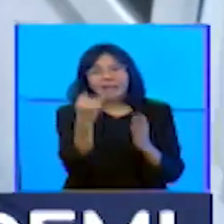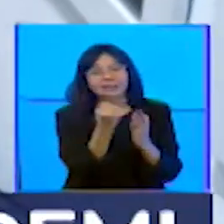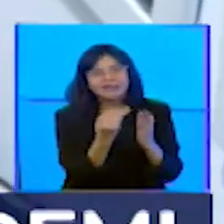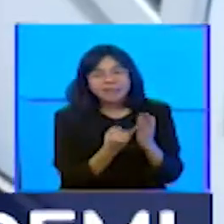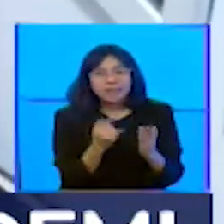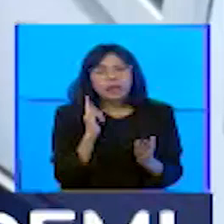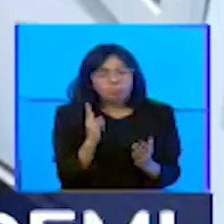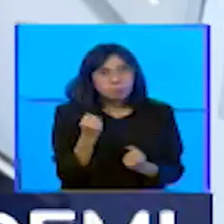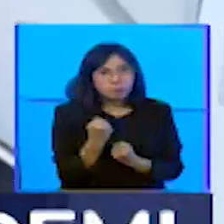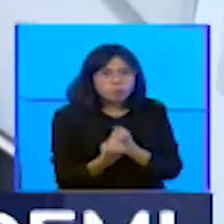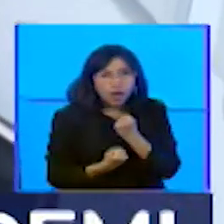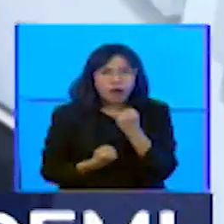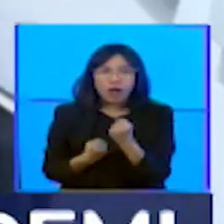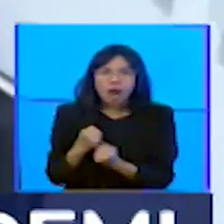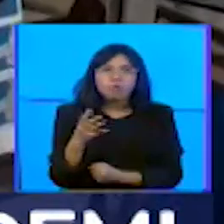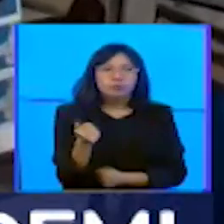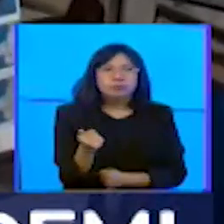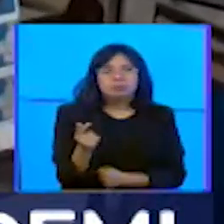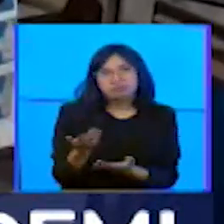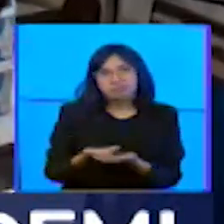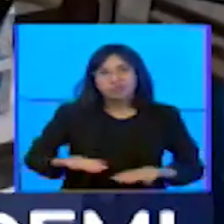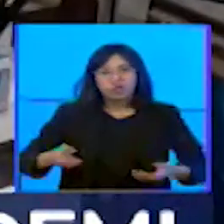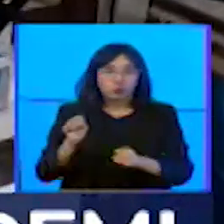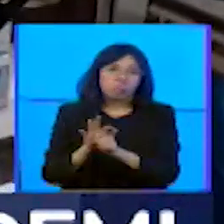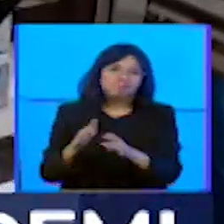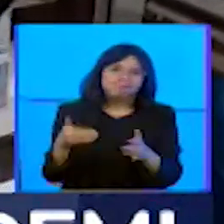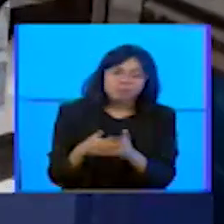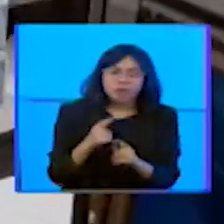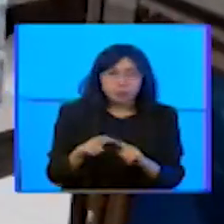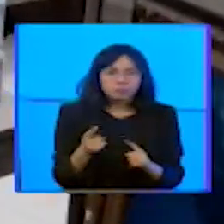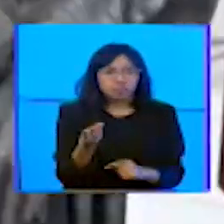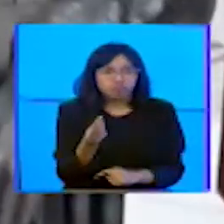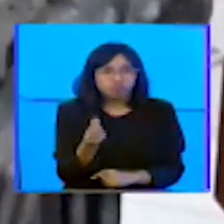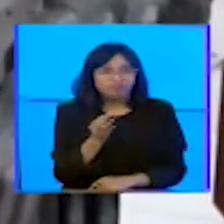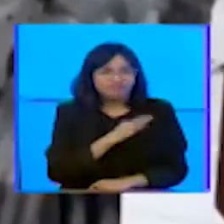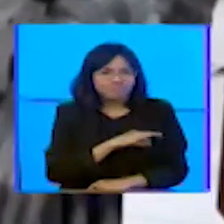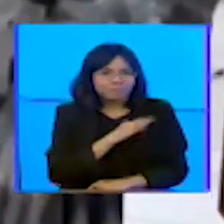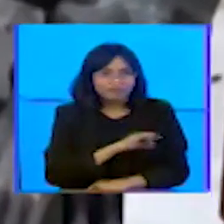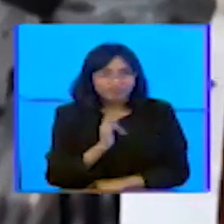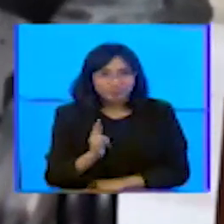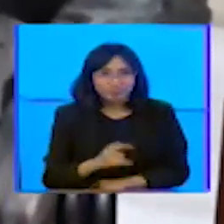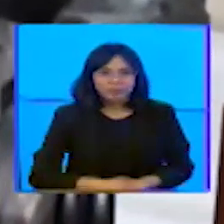masa pandemi COVID-19. Dari Jakarta, Rio Manik melaporkan.